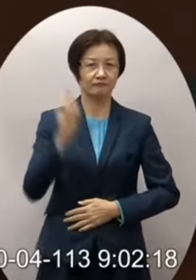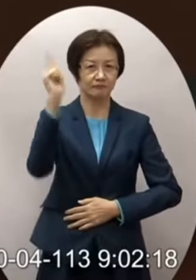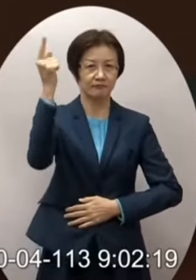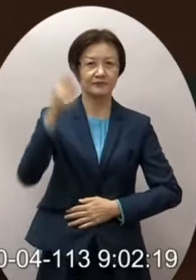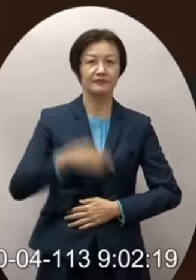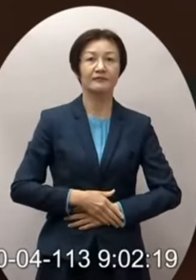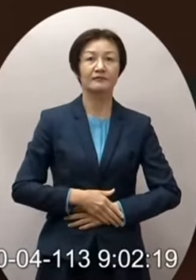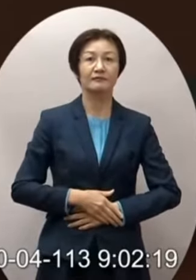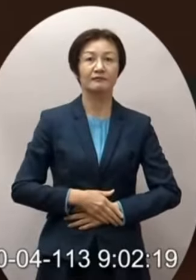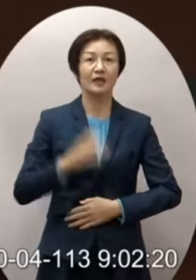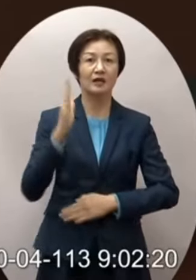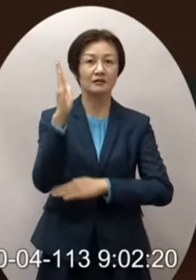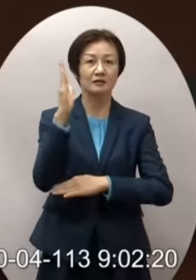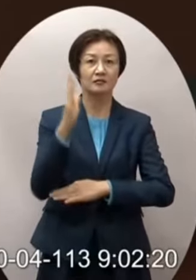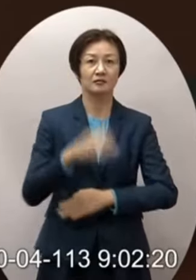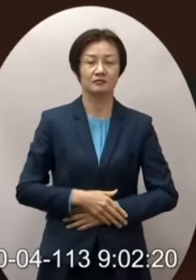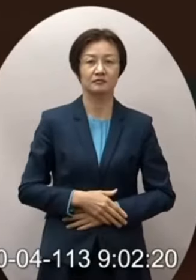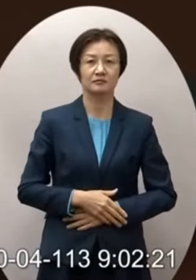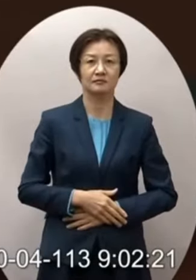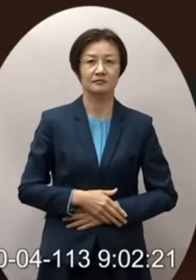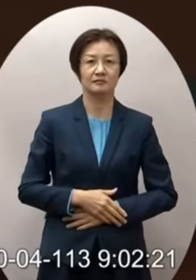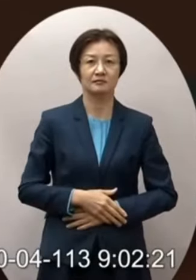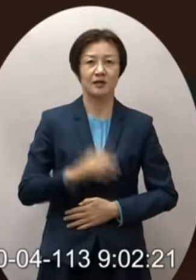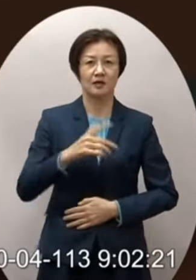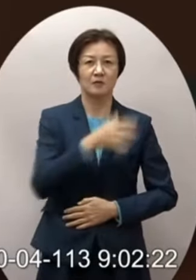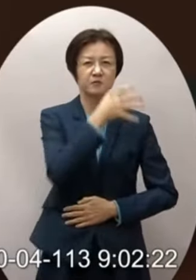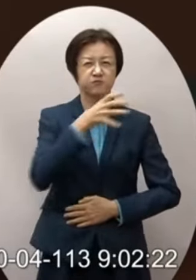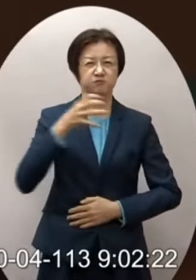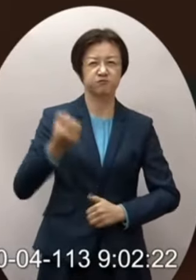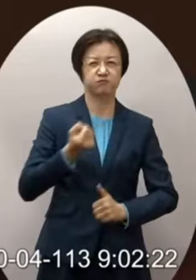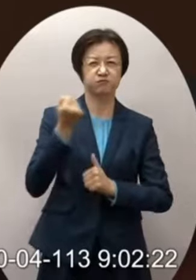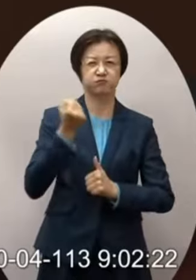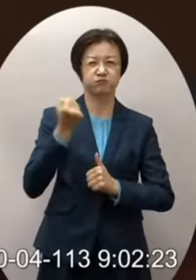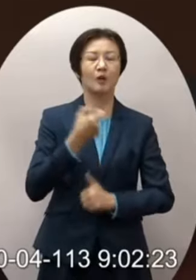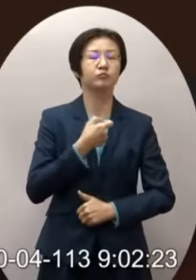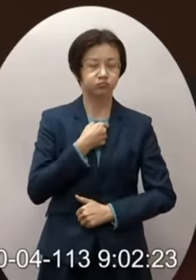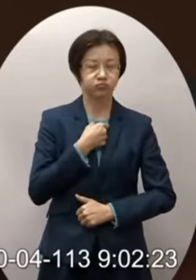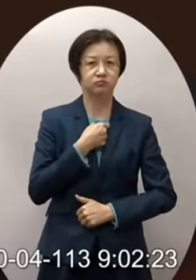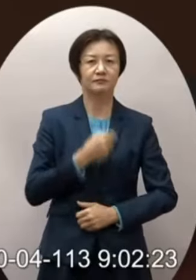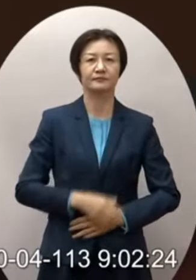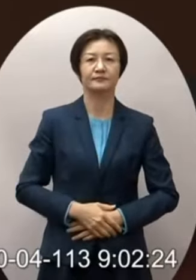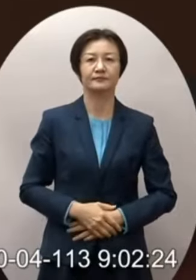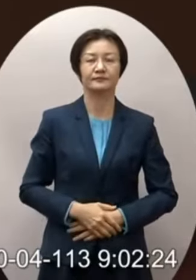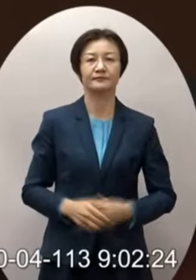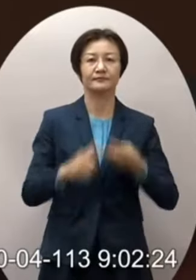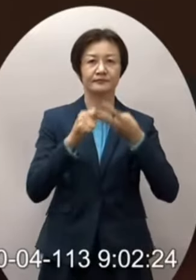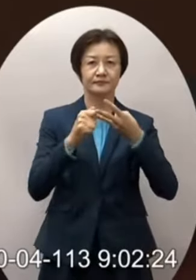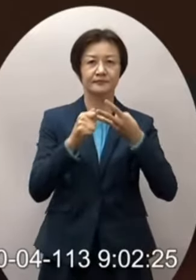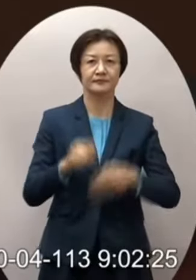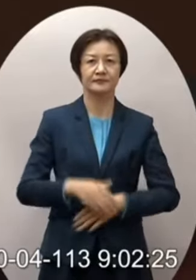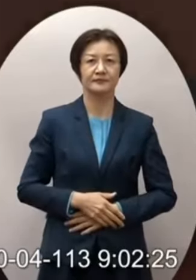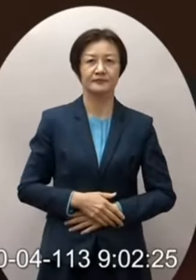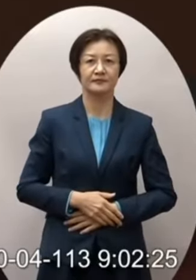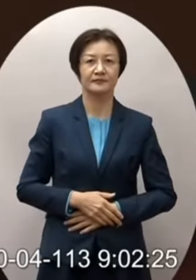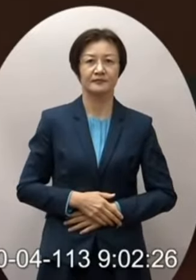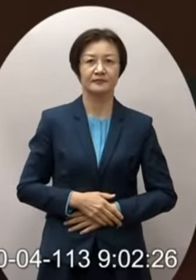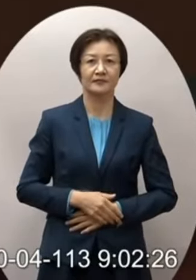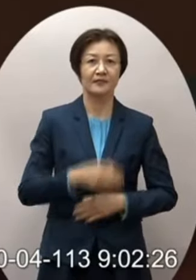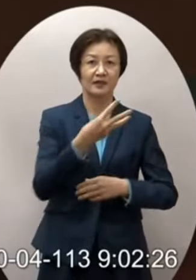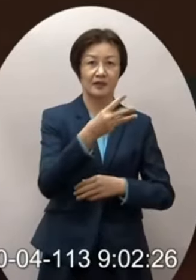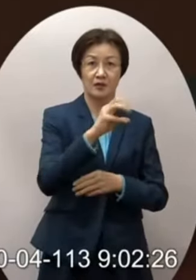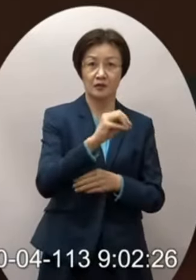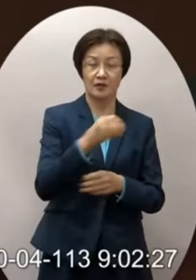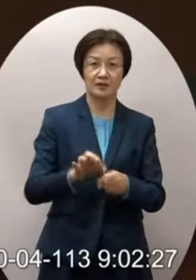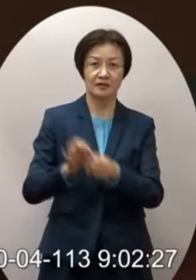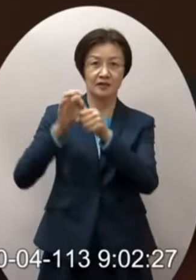政府是要走向独裁。第三，从3万块